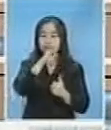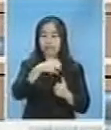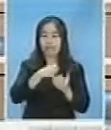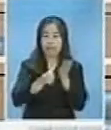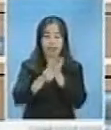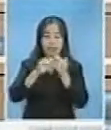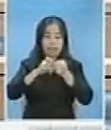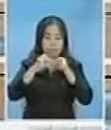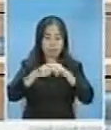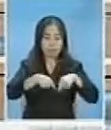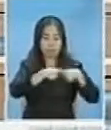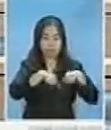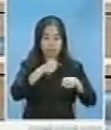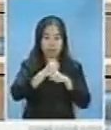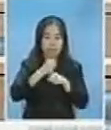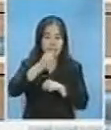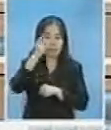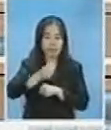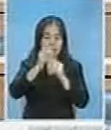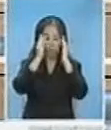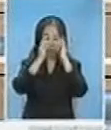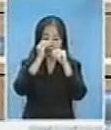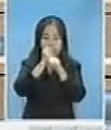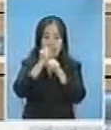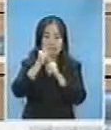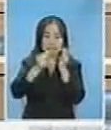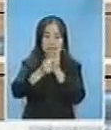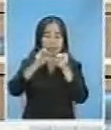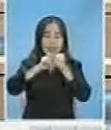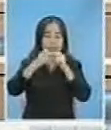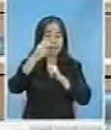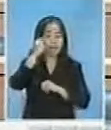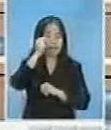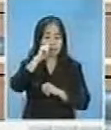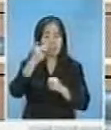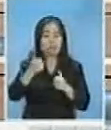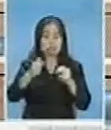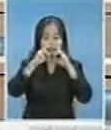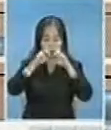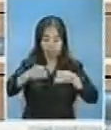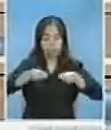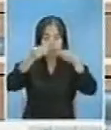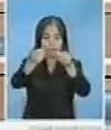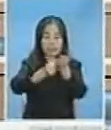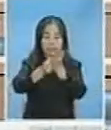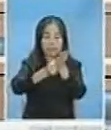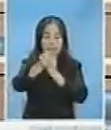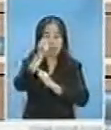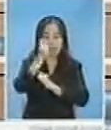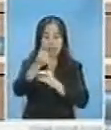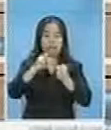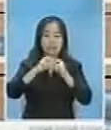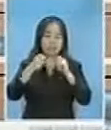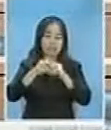าด้วยความจริงใจนะครับและมีความตั้งใจจริงก็สามารถที่จะเอาตรงนี้ครับไปแก้ไขได้นะครับนี่คือปัญ